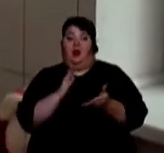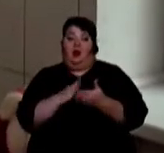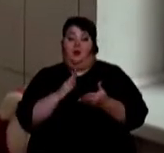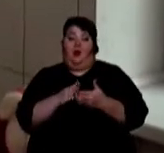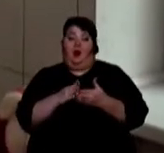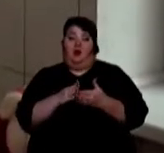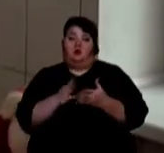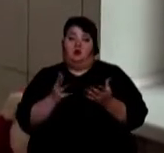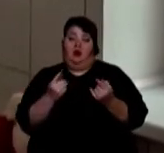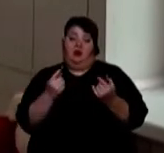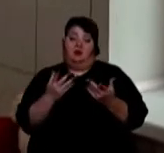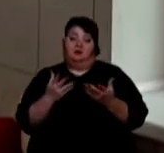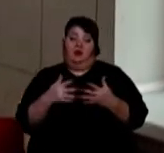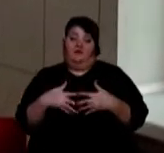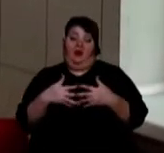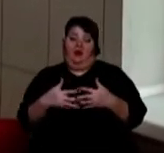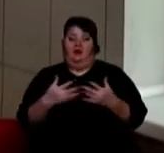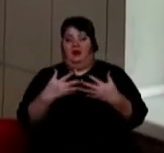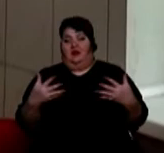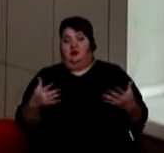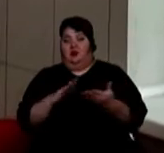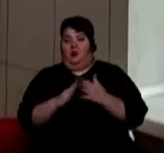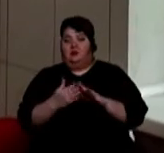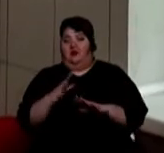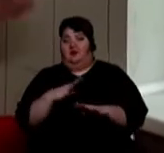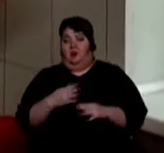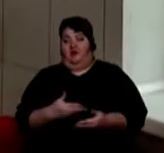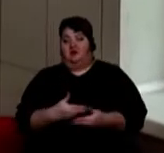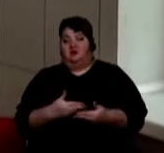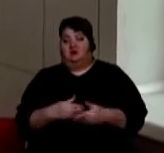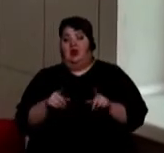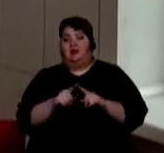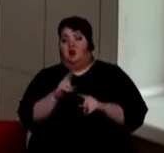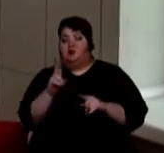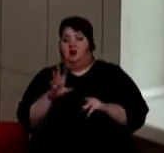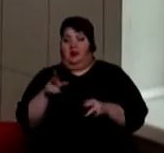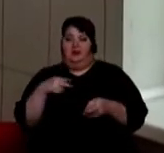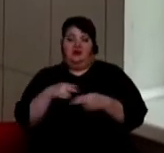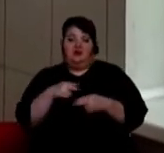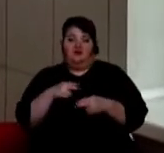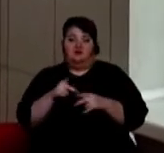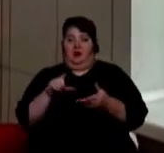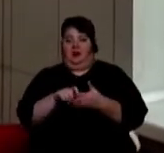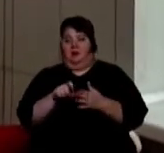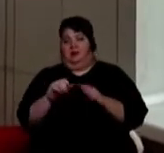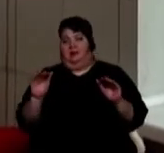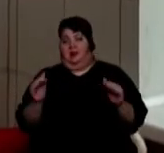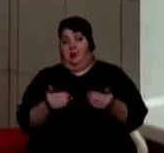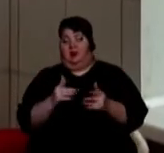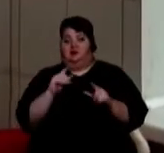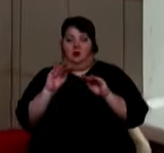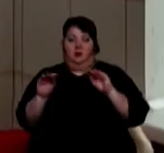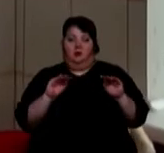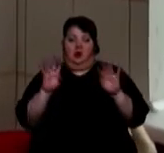кризову вагітність. Ну, різні обставини бувають в житті. Так що ніхто не забажав, кімната маленька, ще трошки облаштуємо,